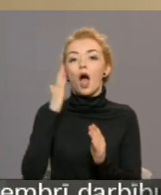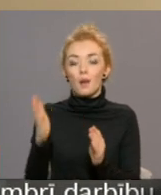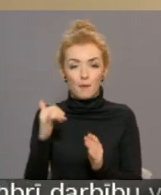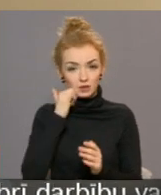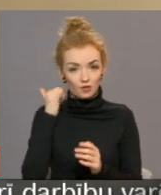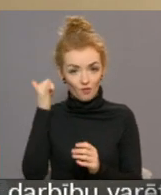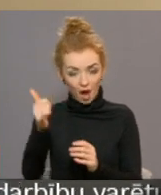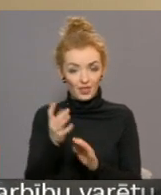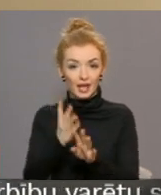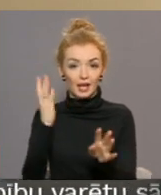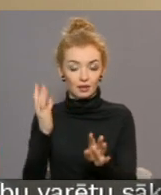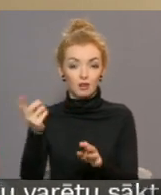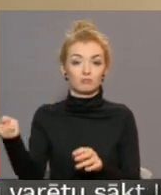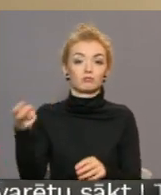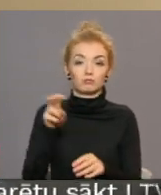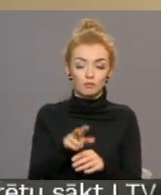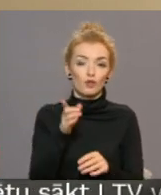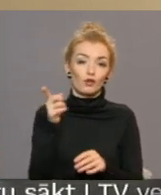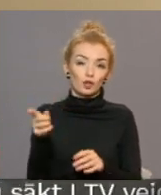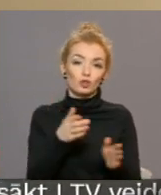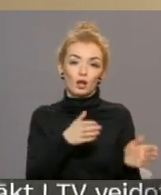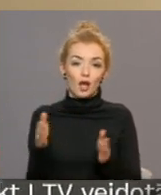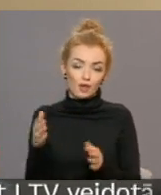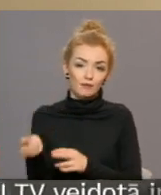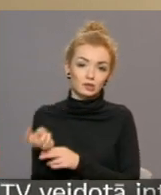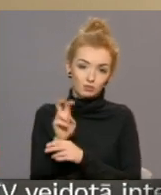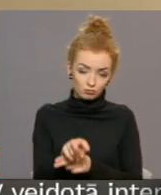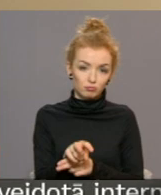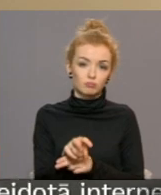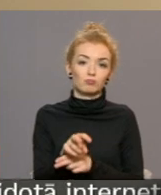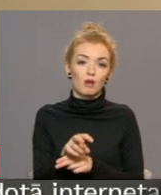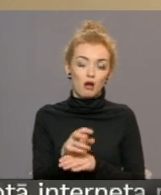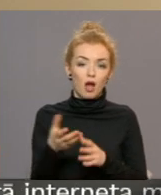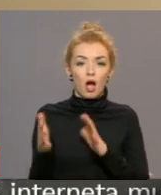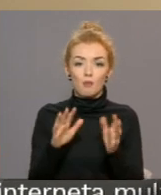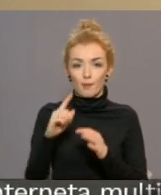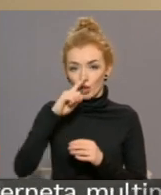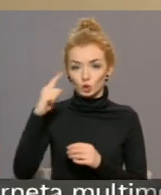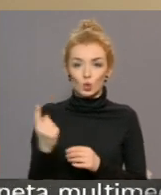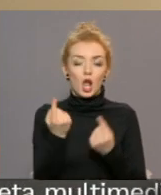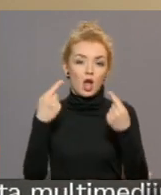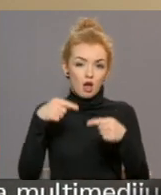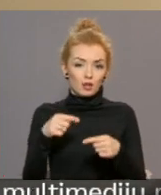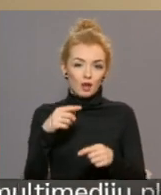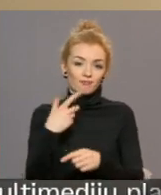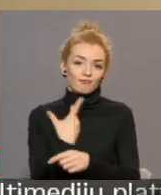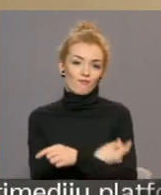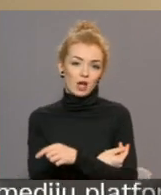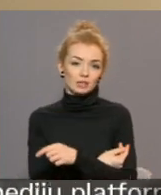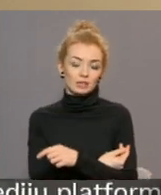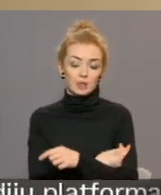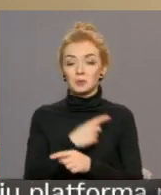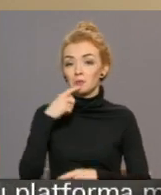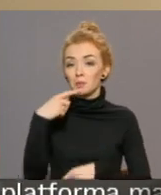rindā un viņš būs gatavs atnākt pie mums apmēram stundas laikā vakcinēties.